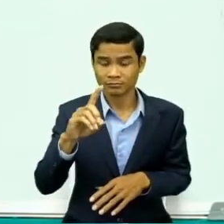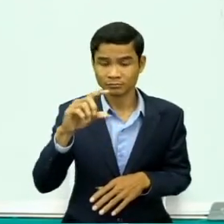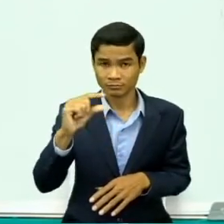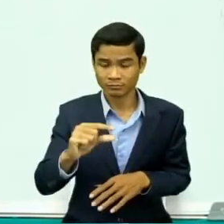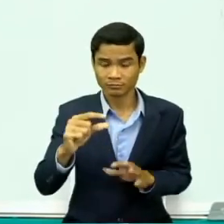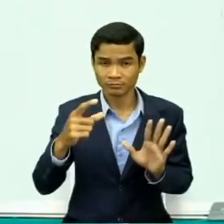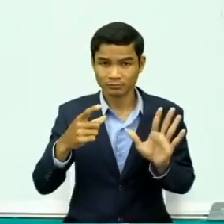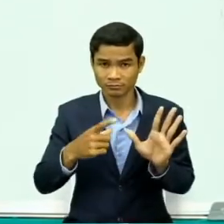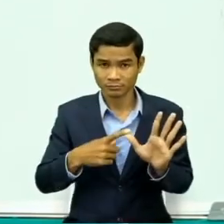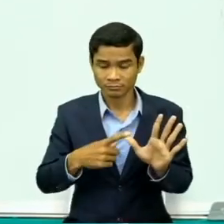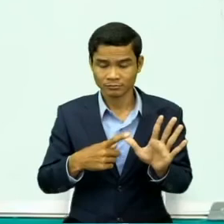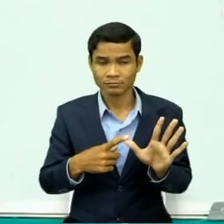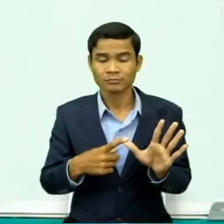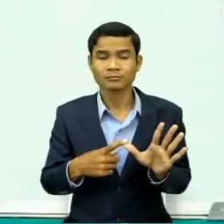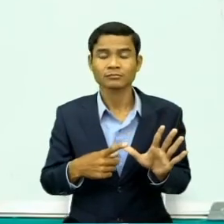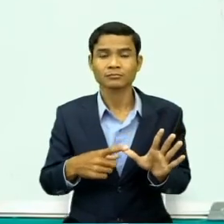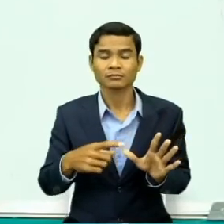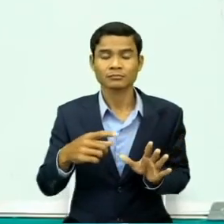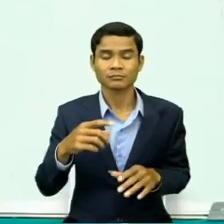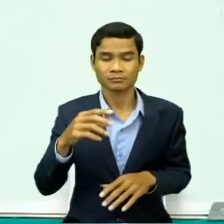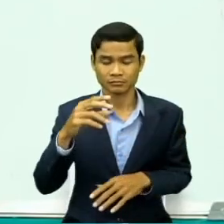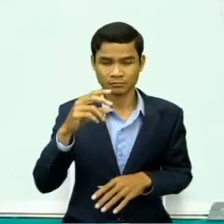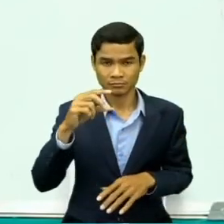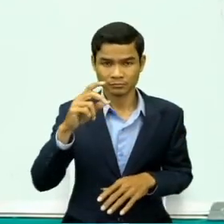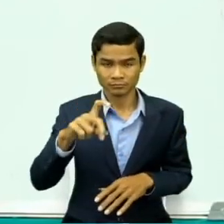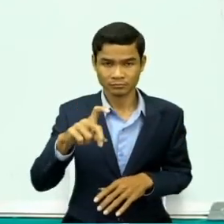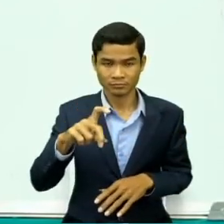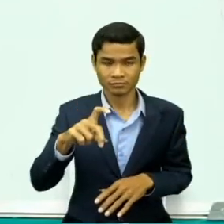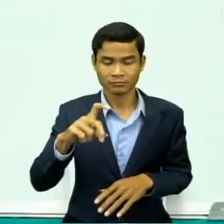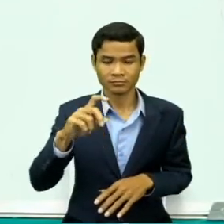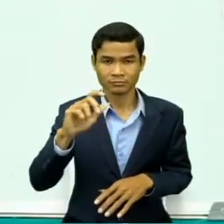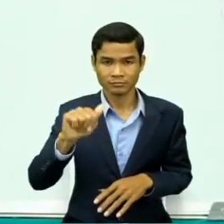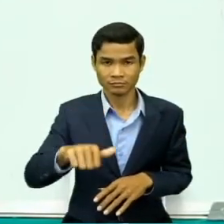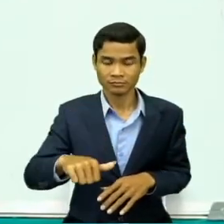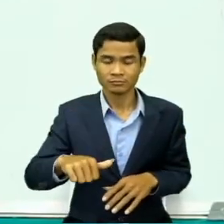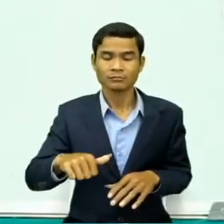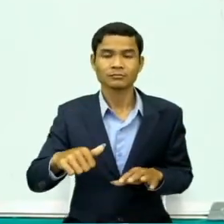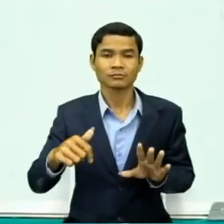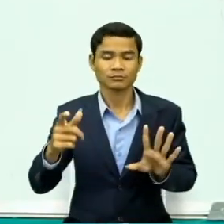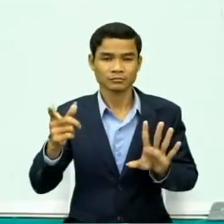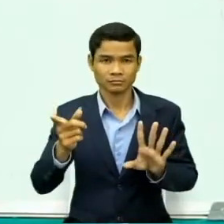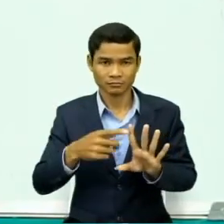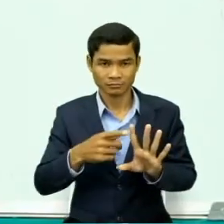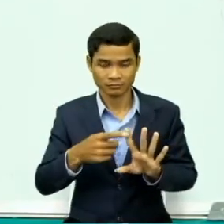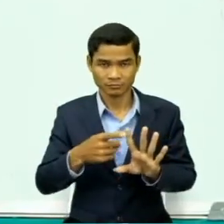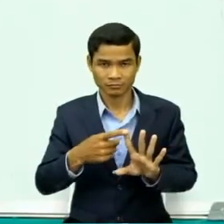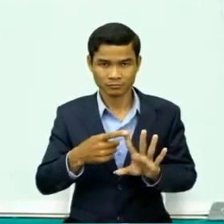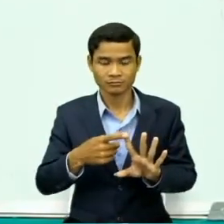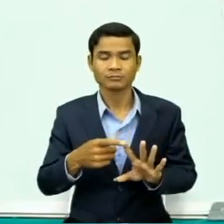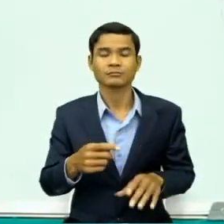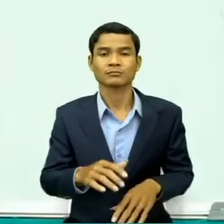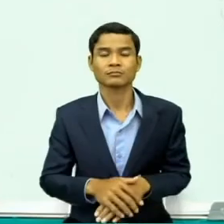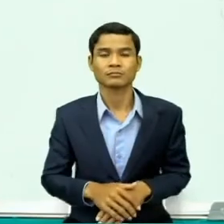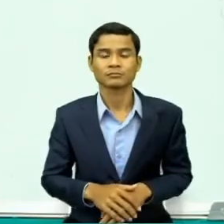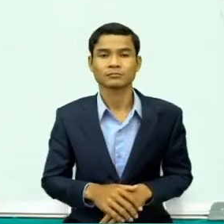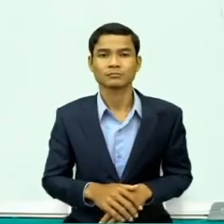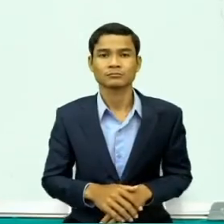có sạ á phở chân nhỏ sạ